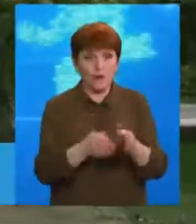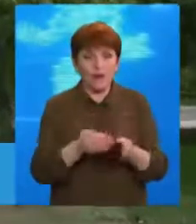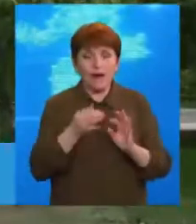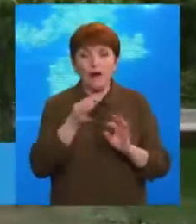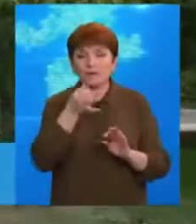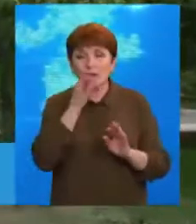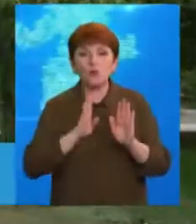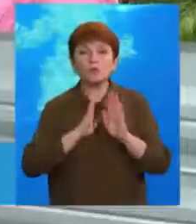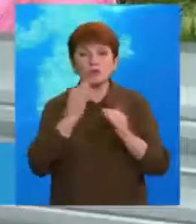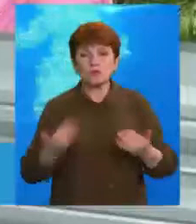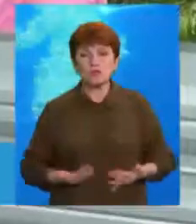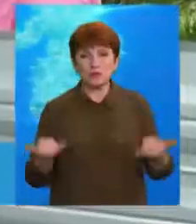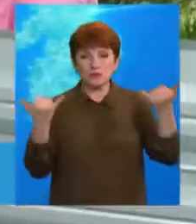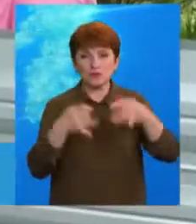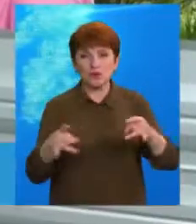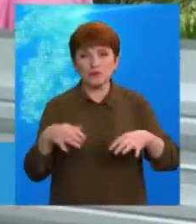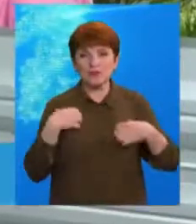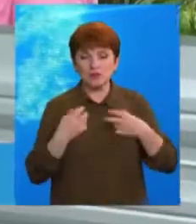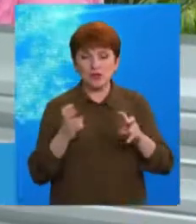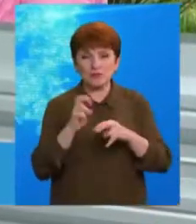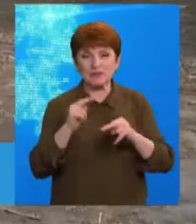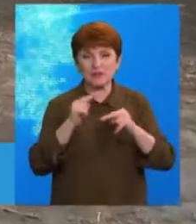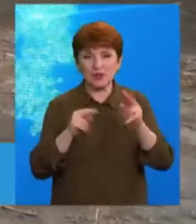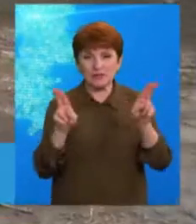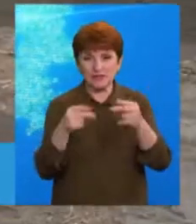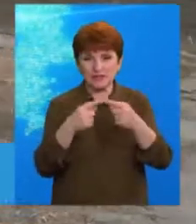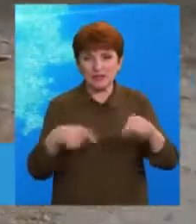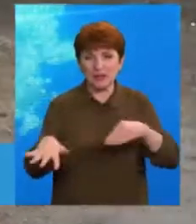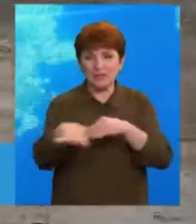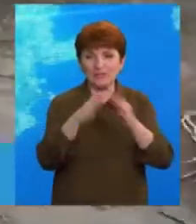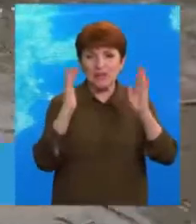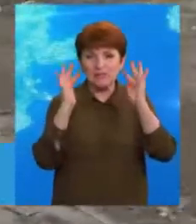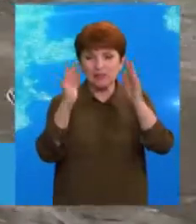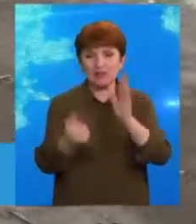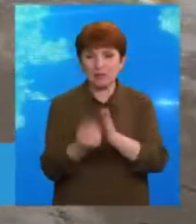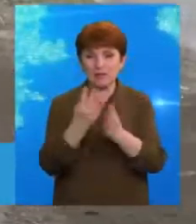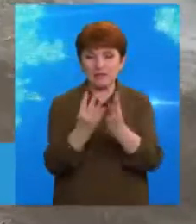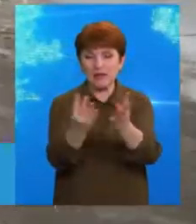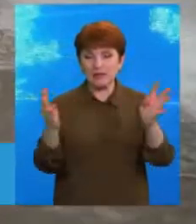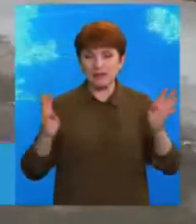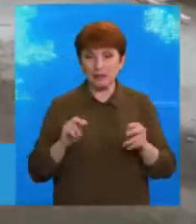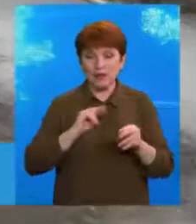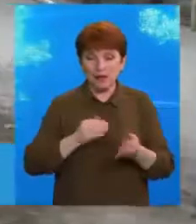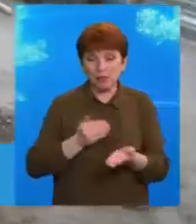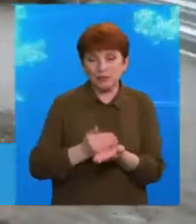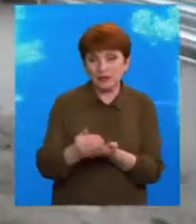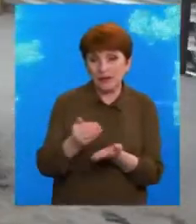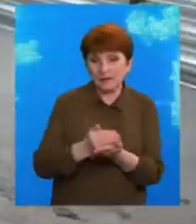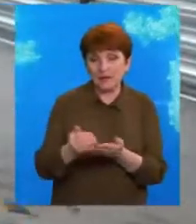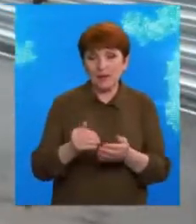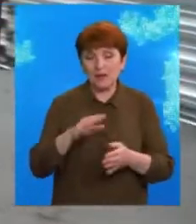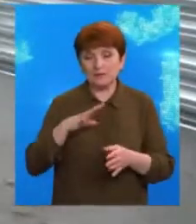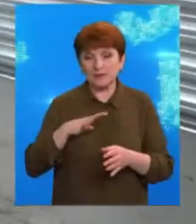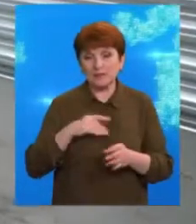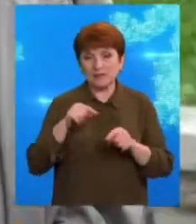утром жители металлургического района спешат к ДК строителей. Там на месте сквера появился забор, работает трактор, местные пытаются отстоять